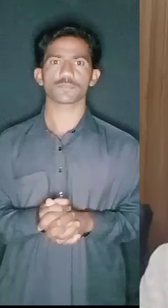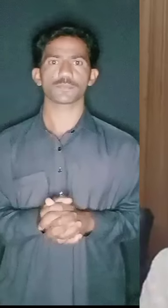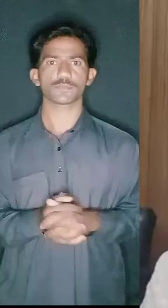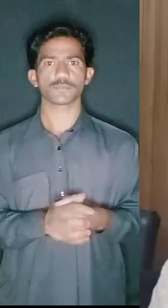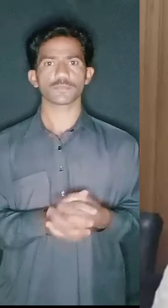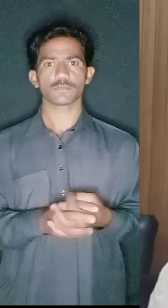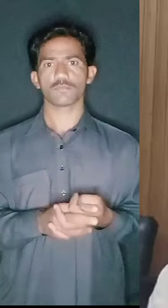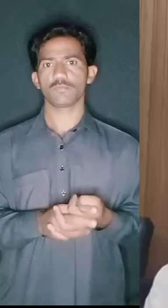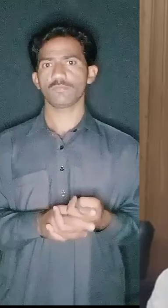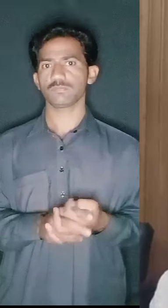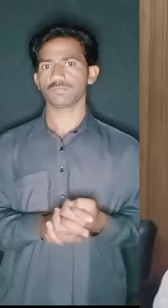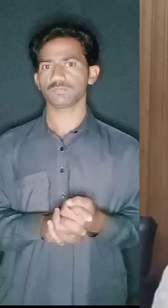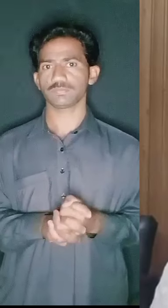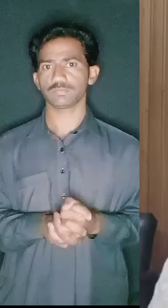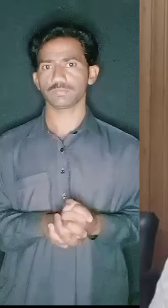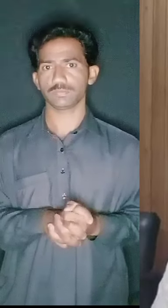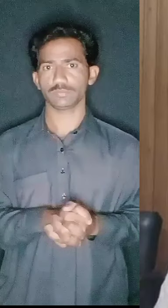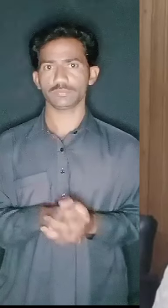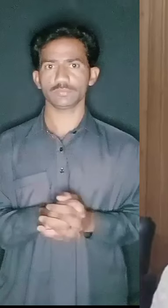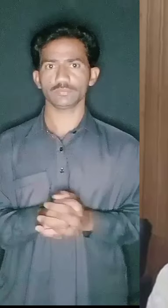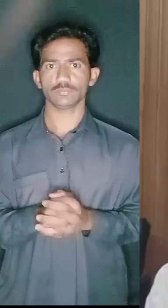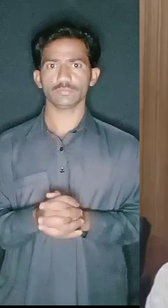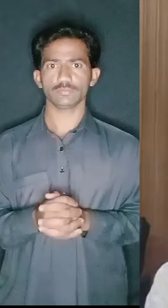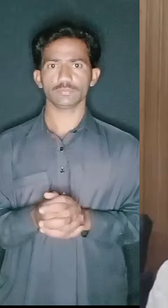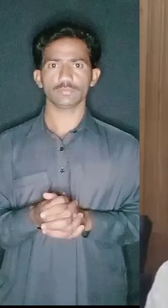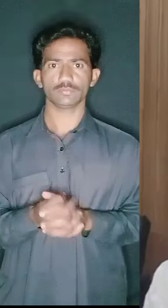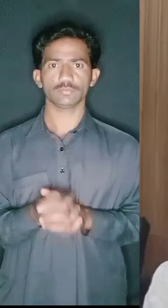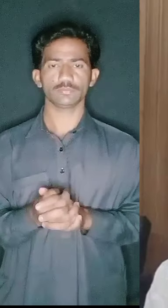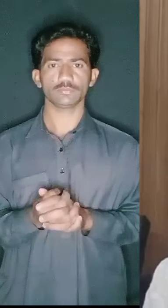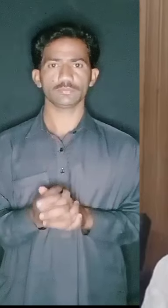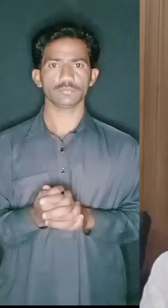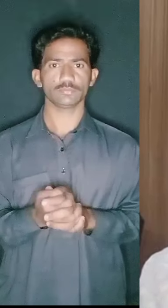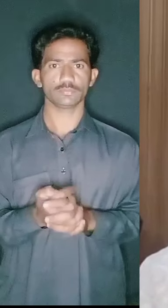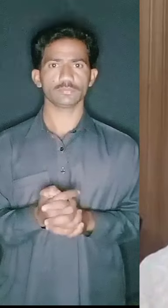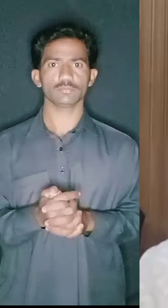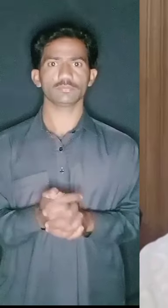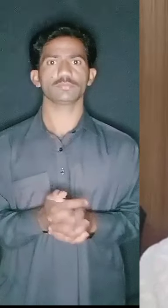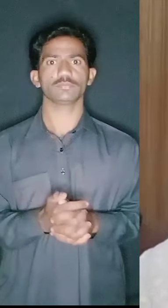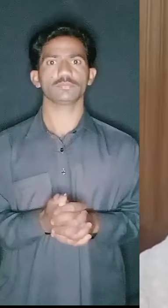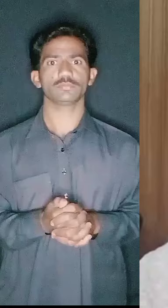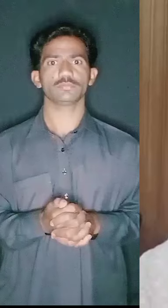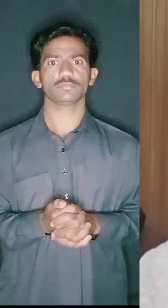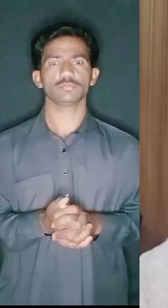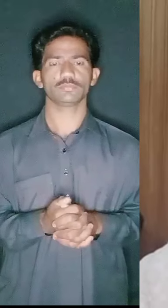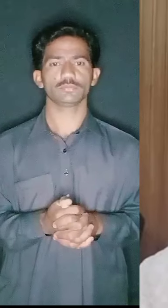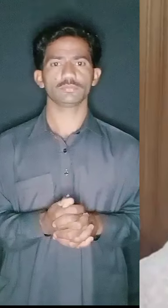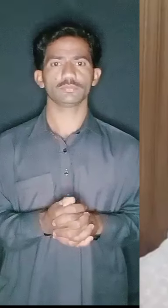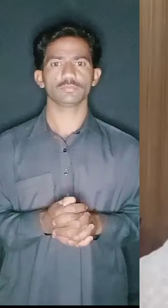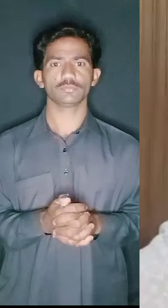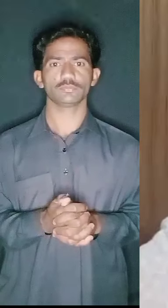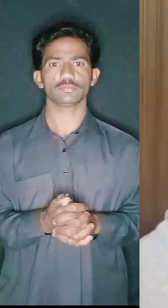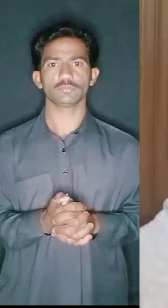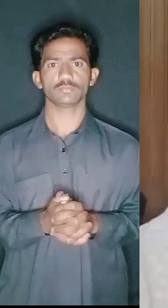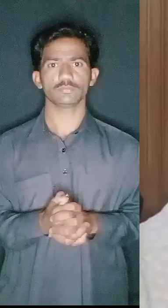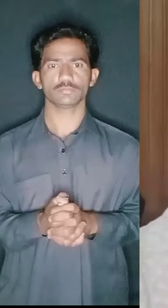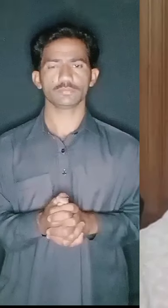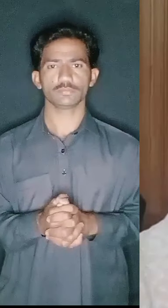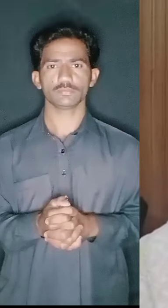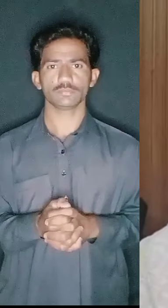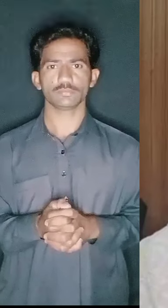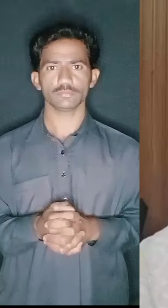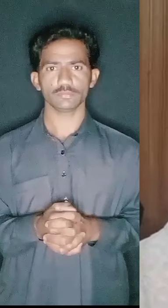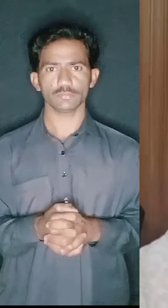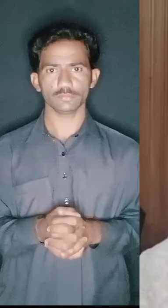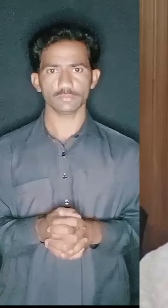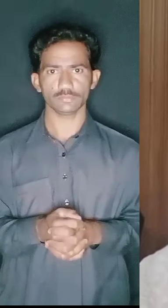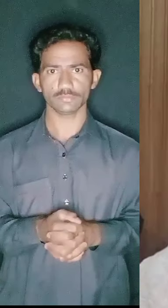17 साल बाद 5 बच्चों के बाद आपको उस हस्बैंड से आपने बेवफाई की जिससे आप प्यार की, आपने शादी की